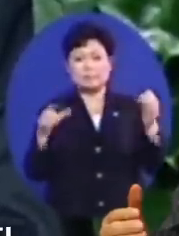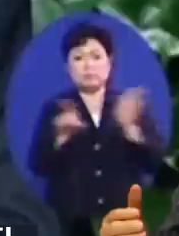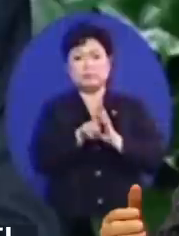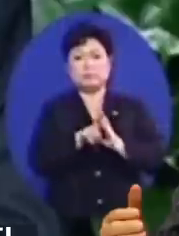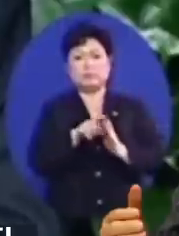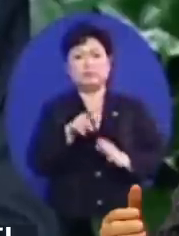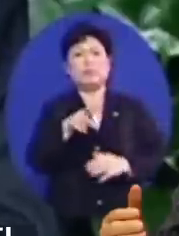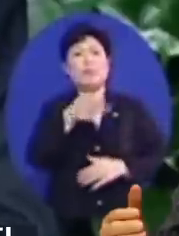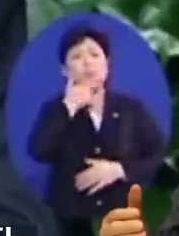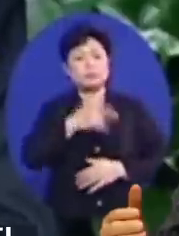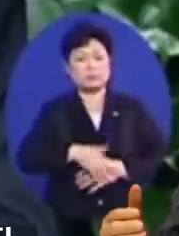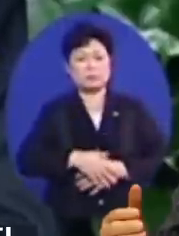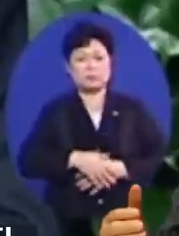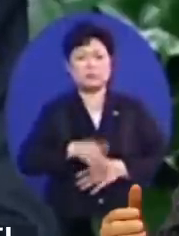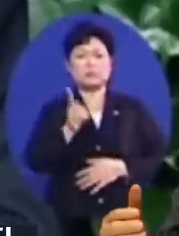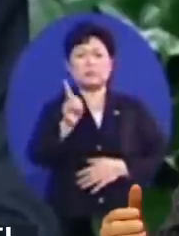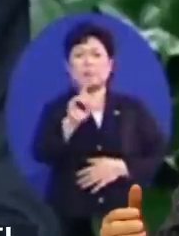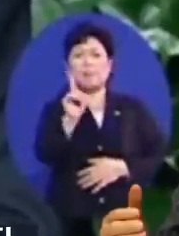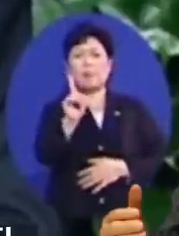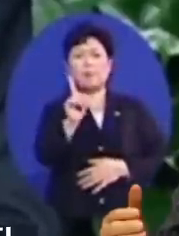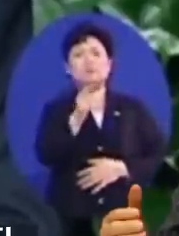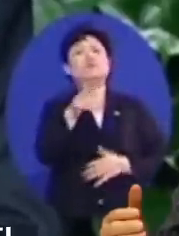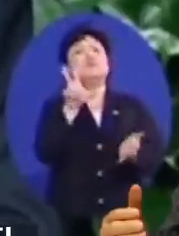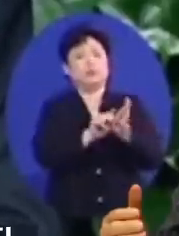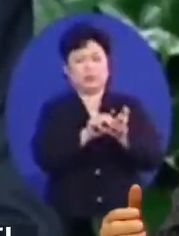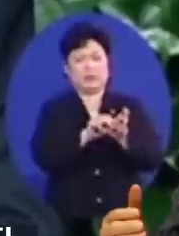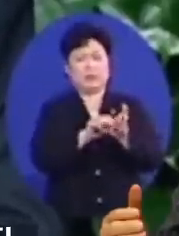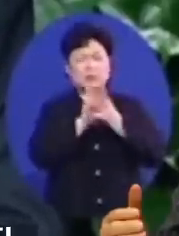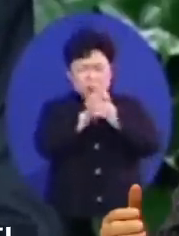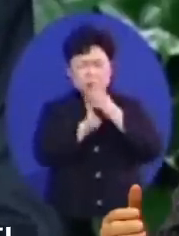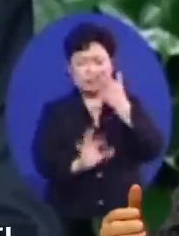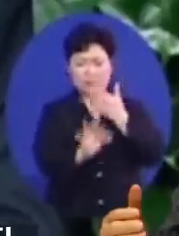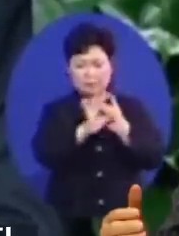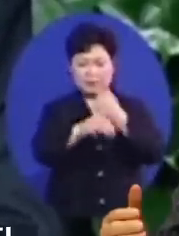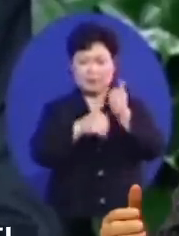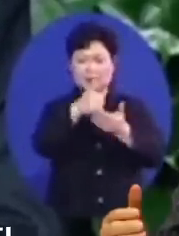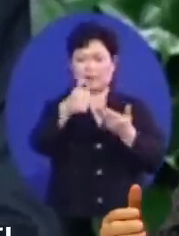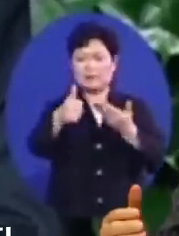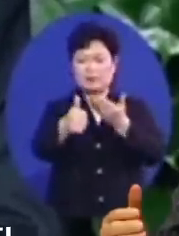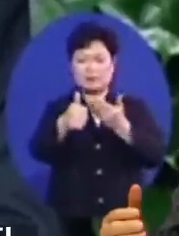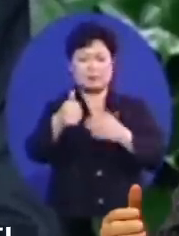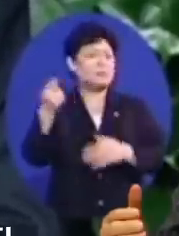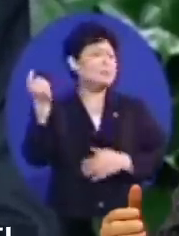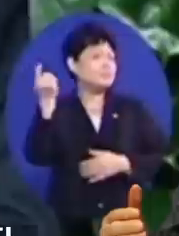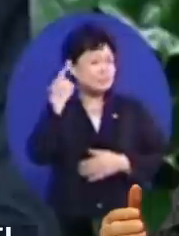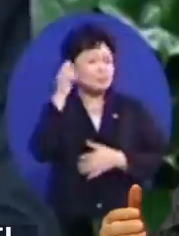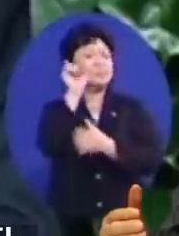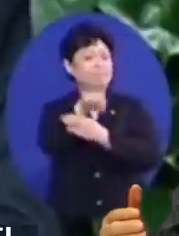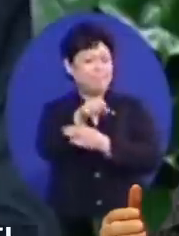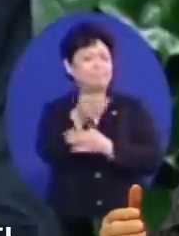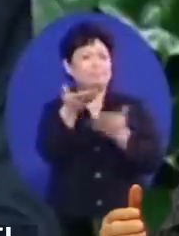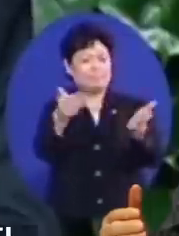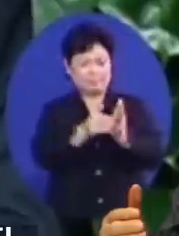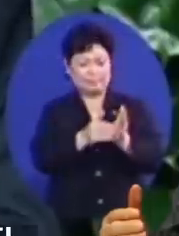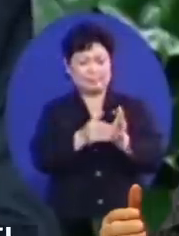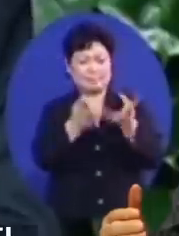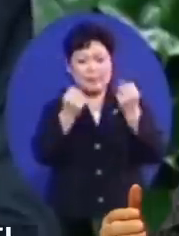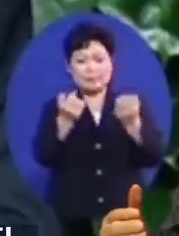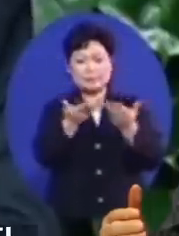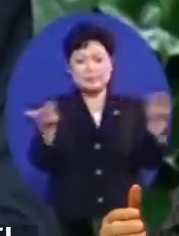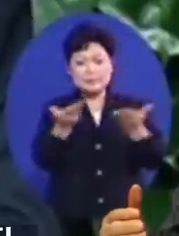있습니다. 그것이 가장 큰 문제인 것입니다. 우리가 기도하면 하나님이 들으시는 것입니다. 많은 일